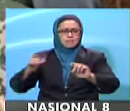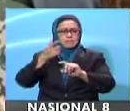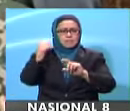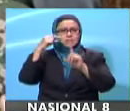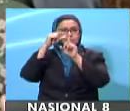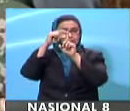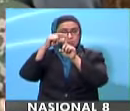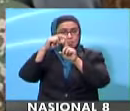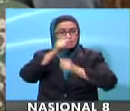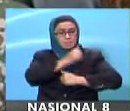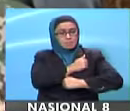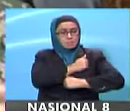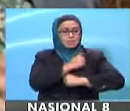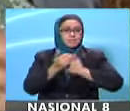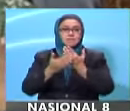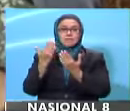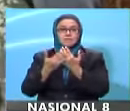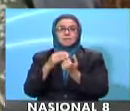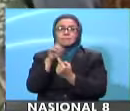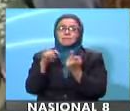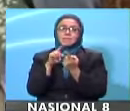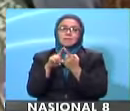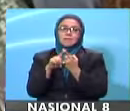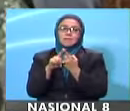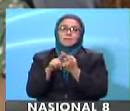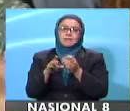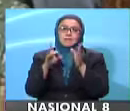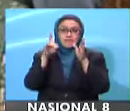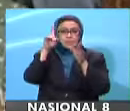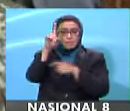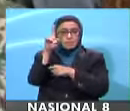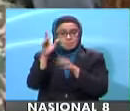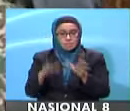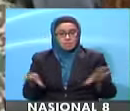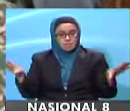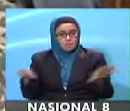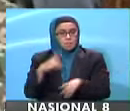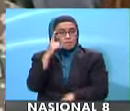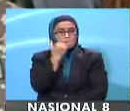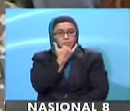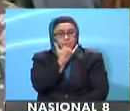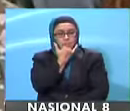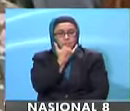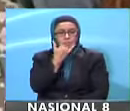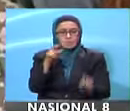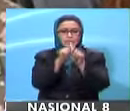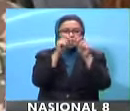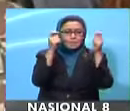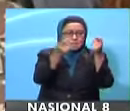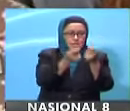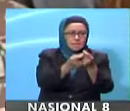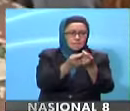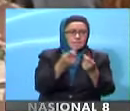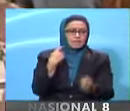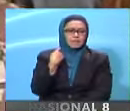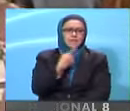mudah. Apabila seseorang itu melakukan sesuatu kesalahan dan sebagainya dekat pasukan dia, kita relief